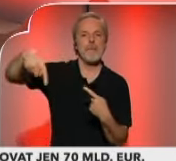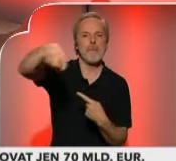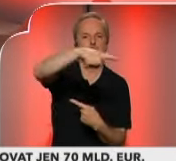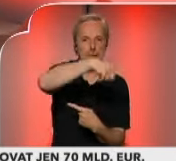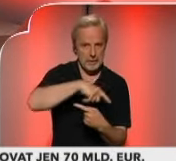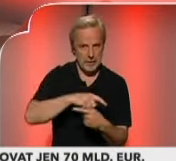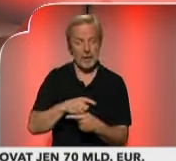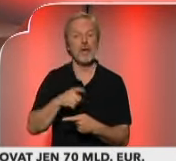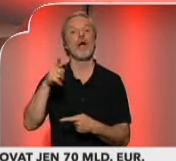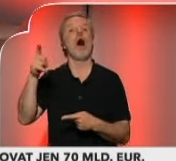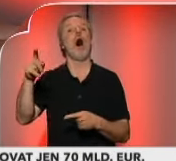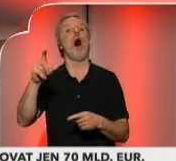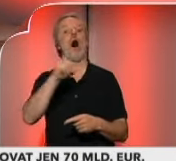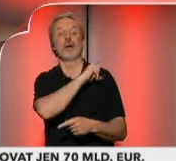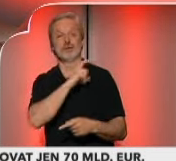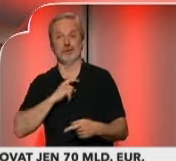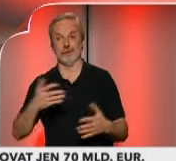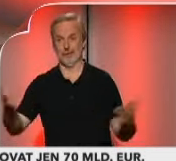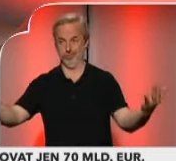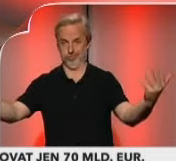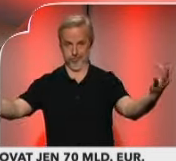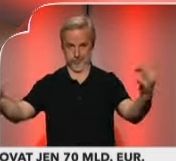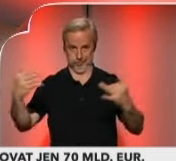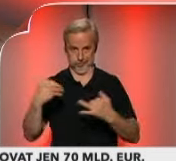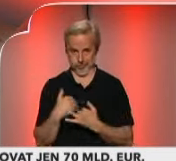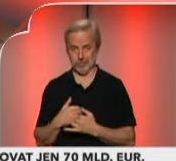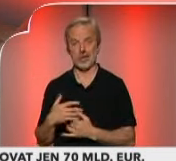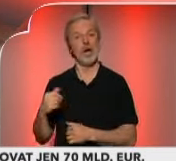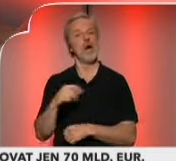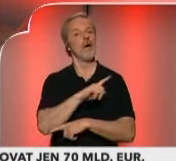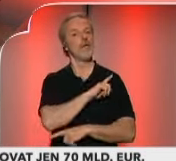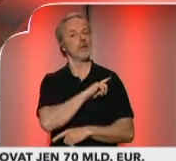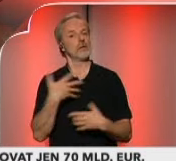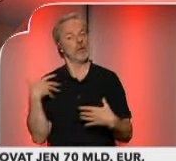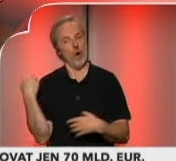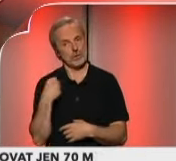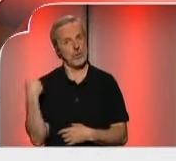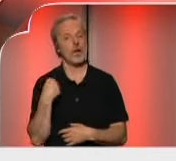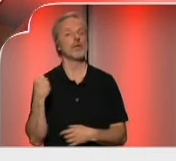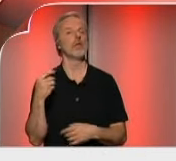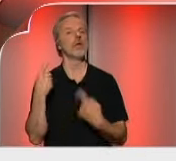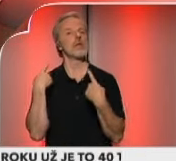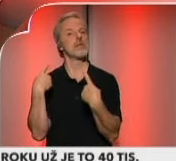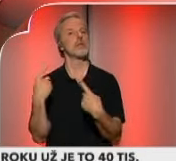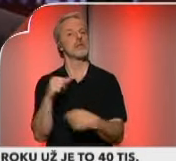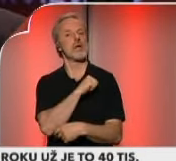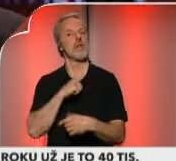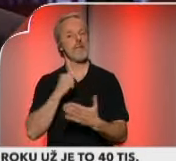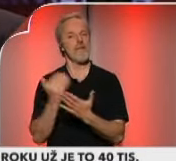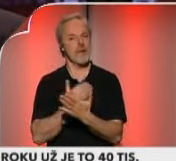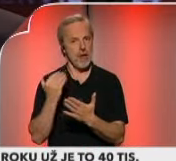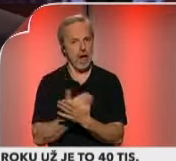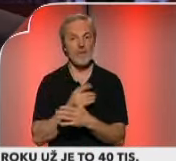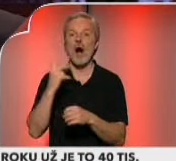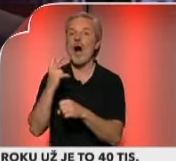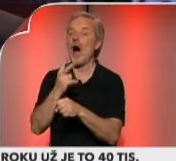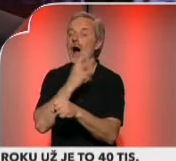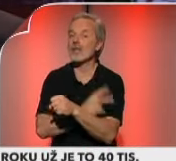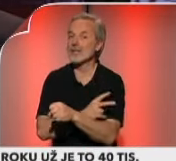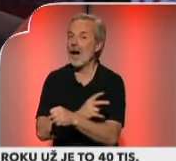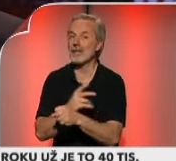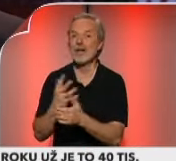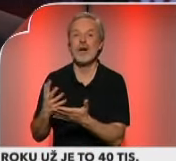má umožnit eh finanční nezávislost na státu aby stát nemusel platit například mzdy duchovních a k tomu tento majetek